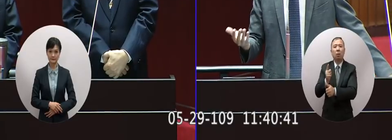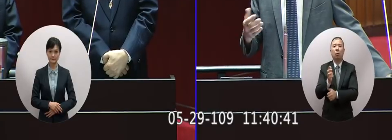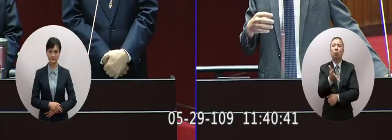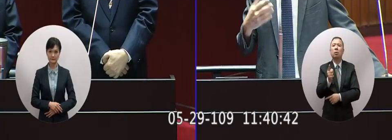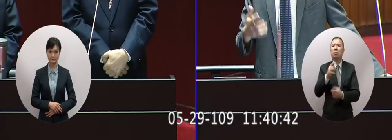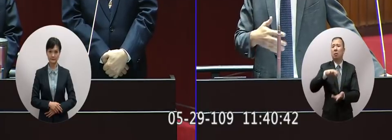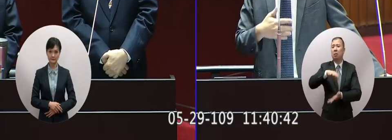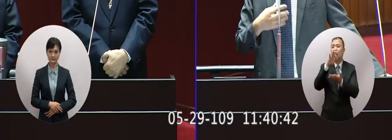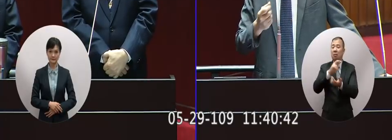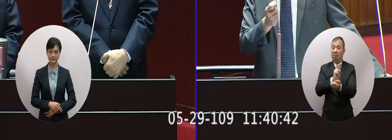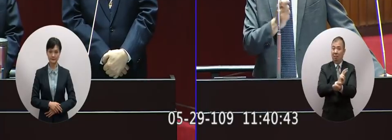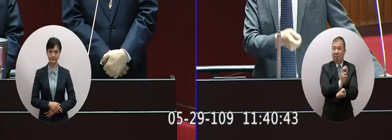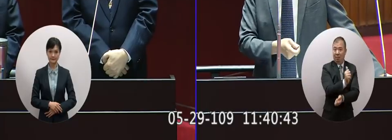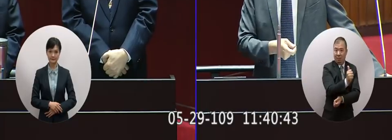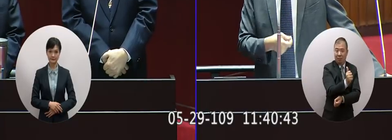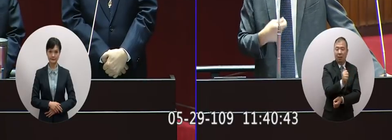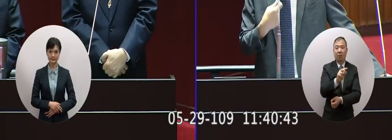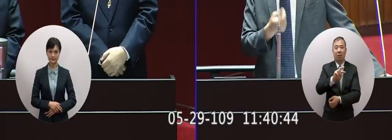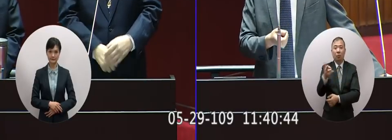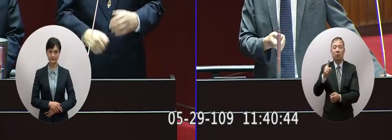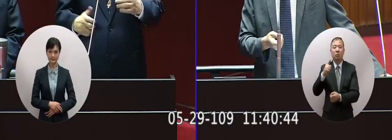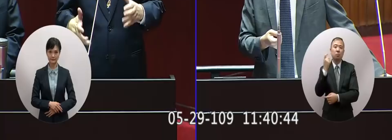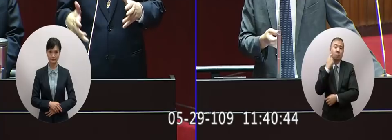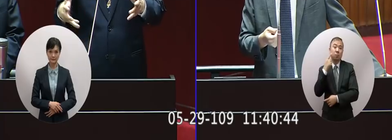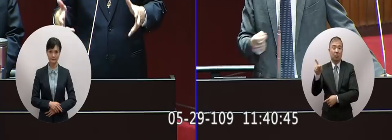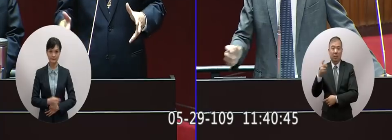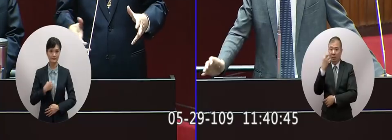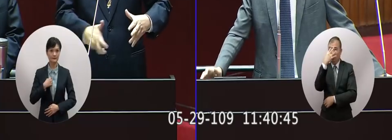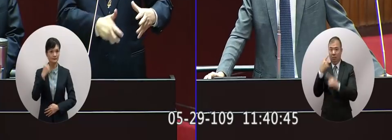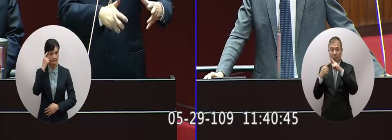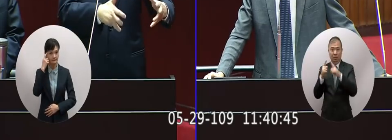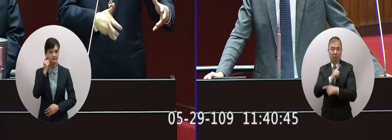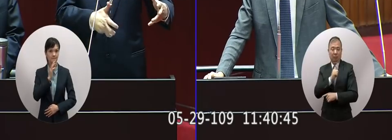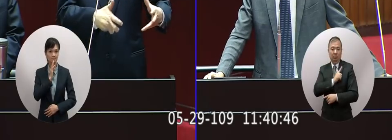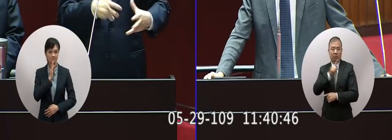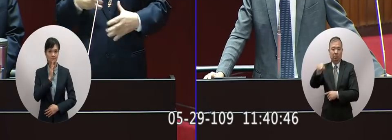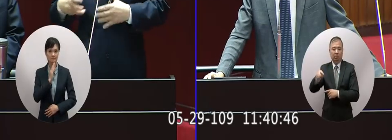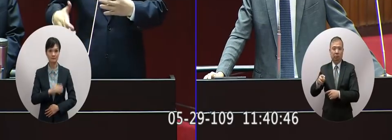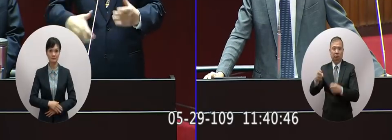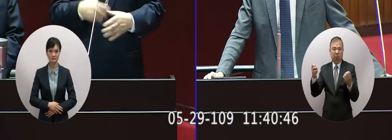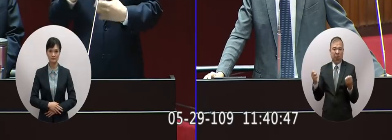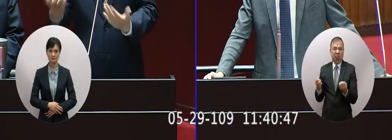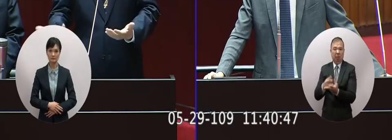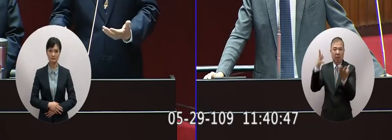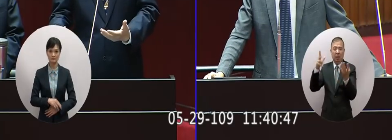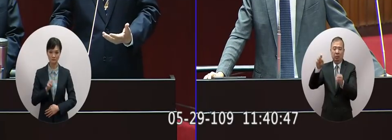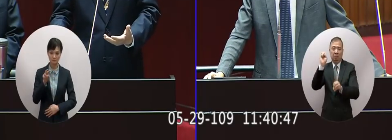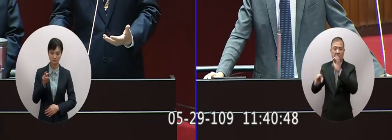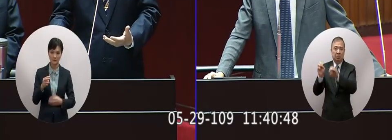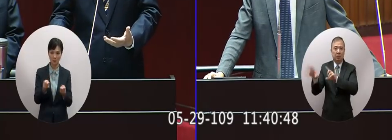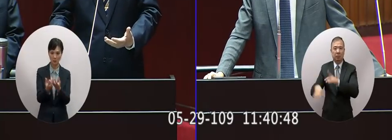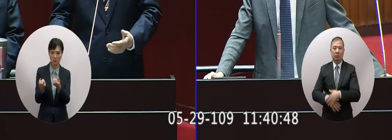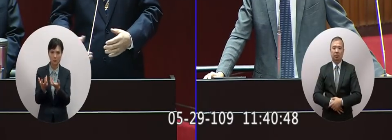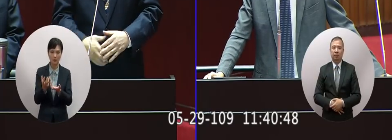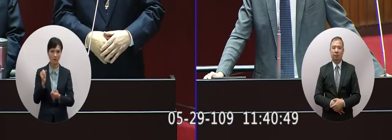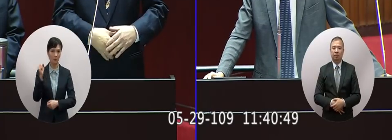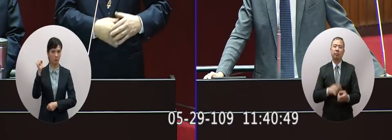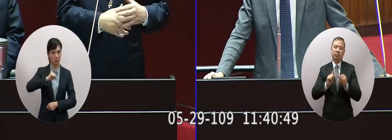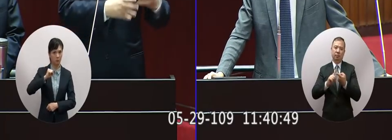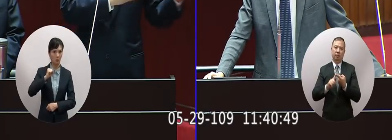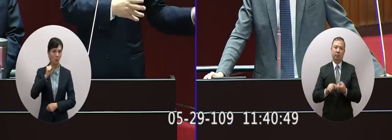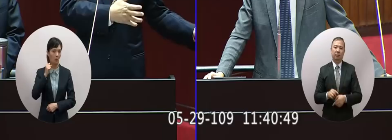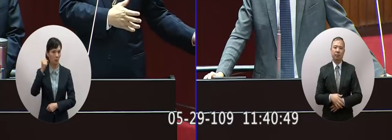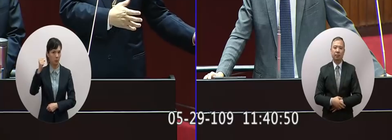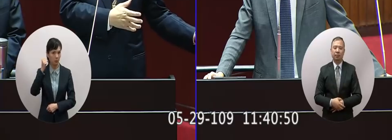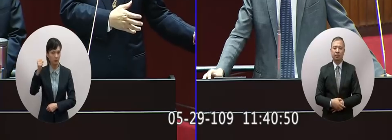林先生或者是这个讲投汽油。 我的意思说，有些东西它是属于这种一个抗争行为的表示， 对， 它不是